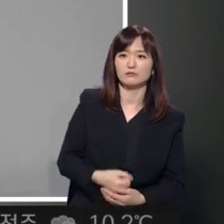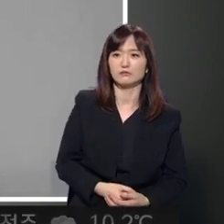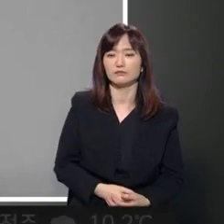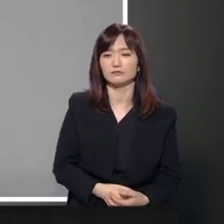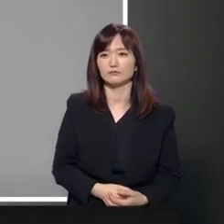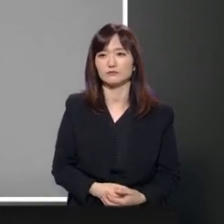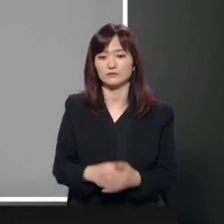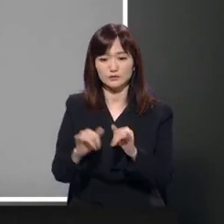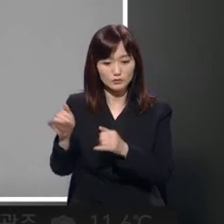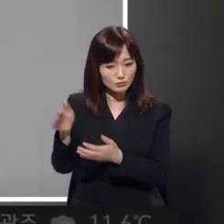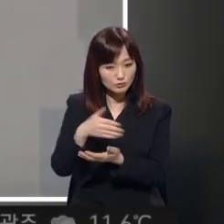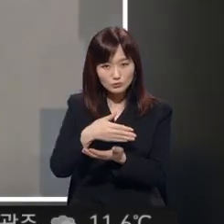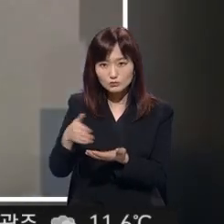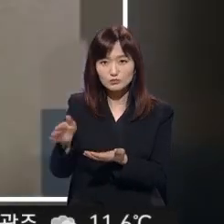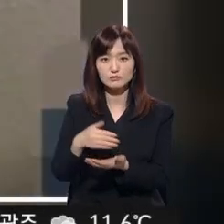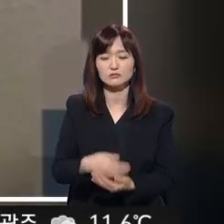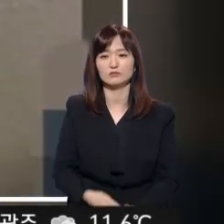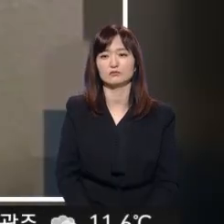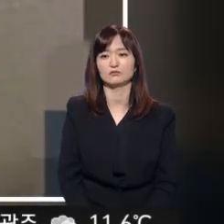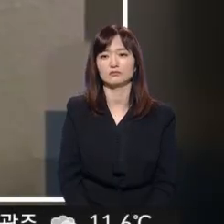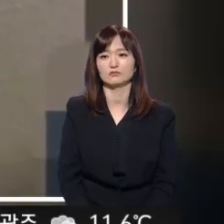사람이 없었으니까는